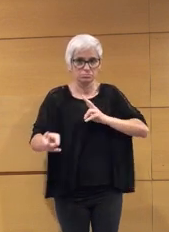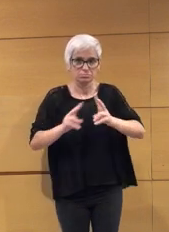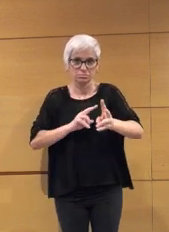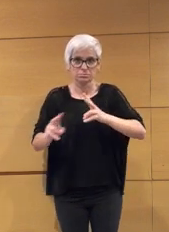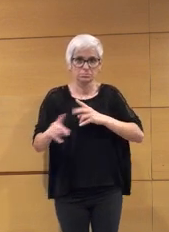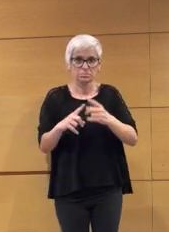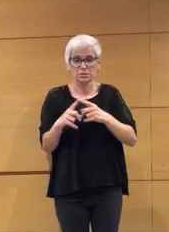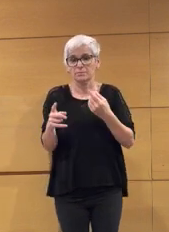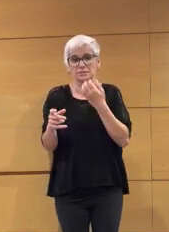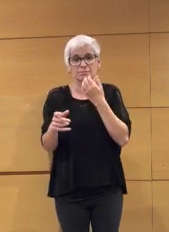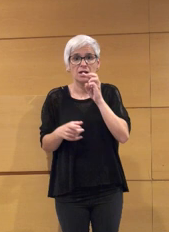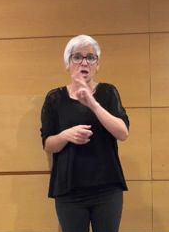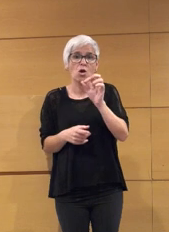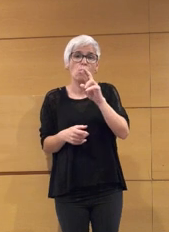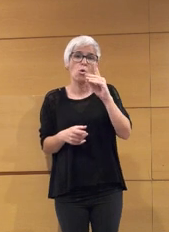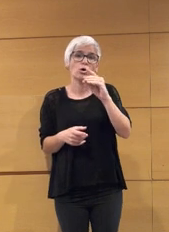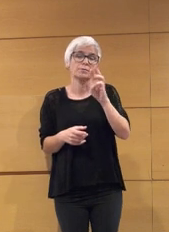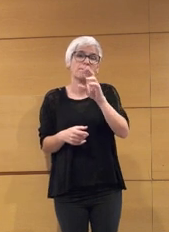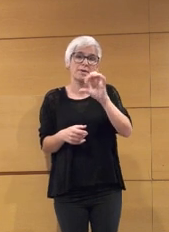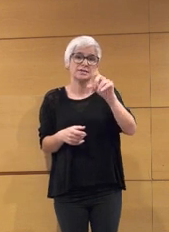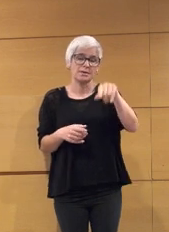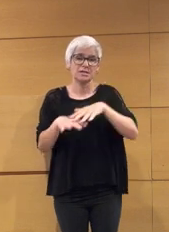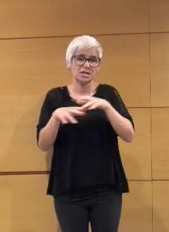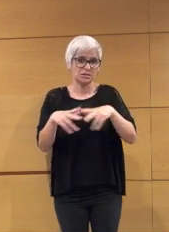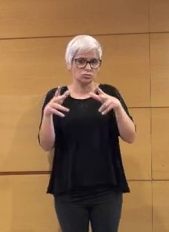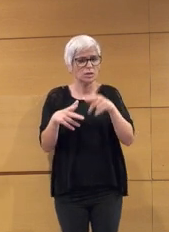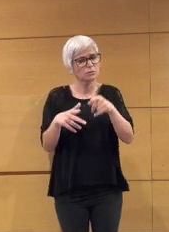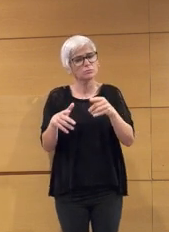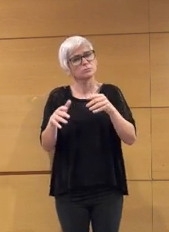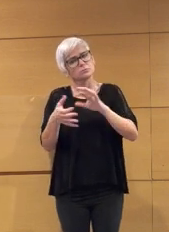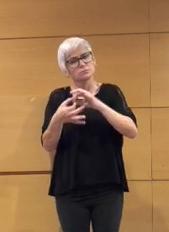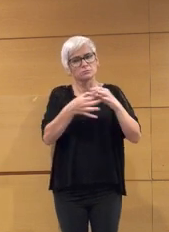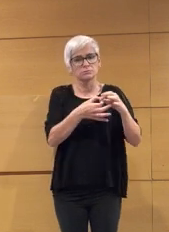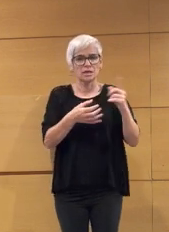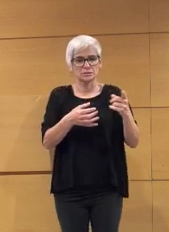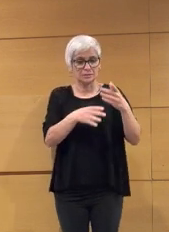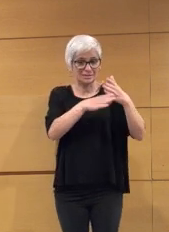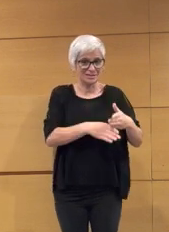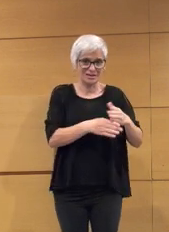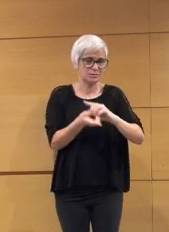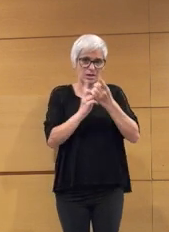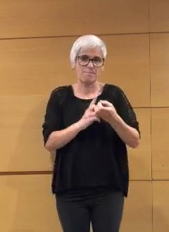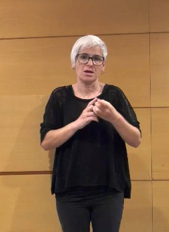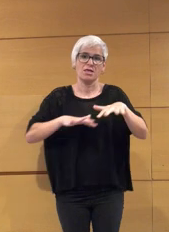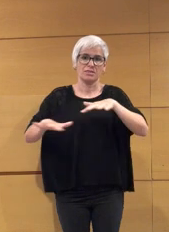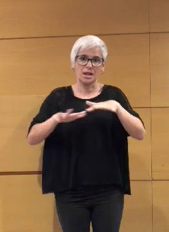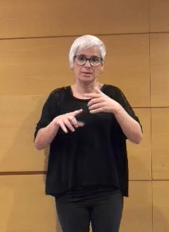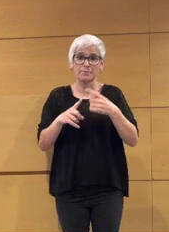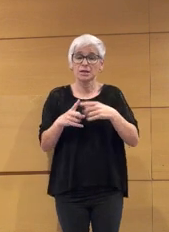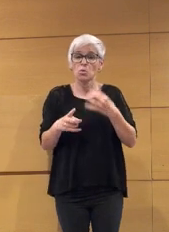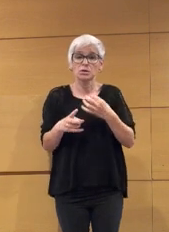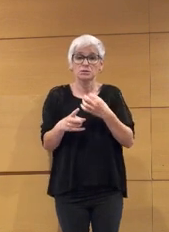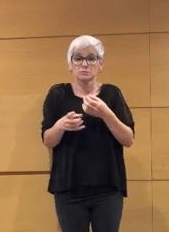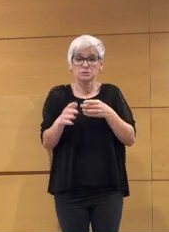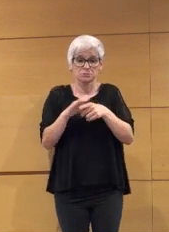seria WordPress i xarxes socials. I aquí ja entrem en una web dinàmica. Aquí ja no és només per llegir i consumir continguts, sinó